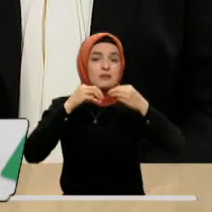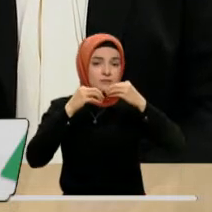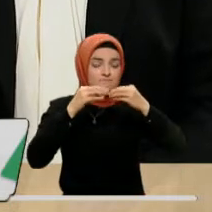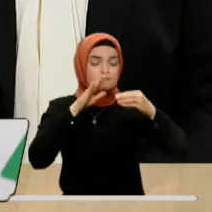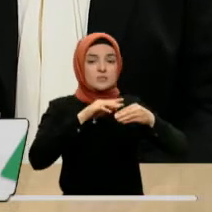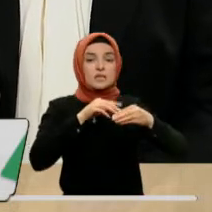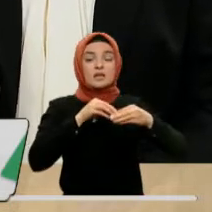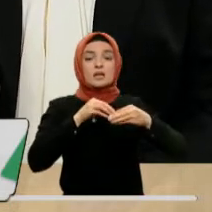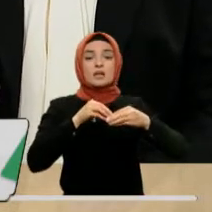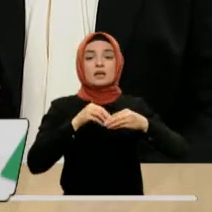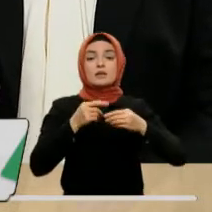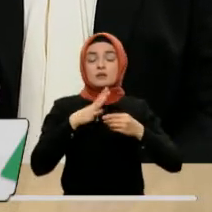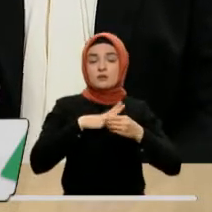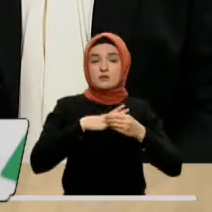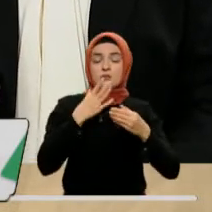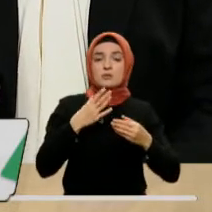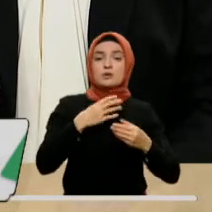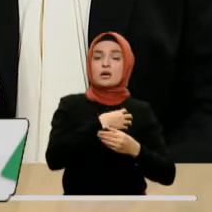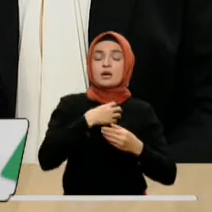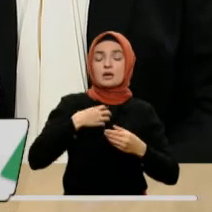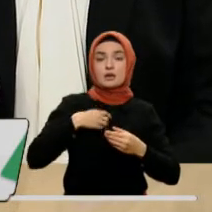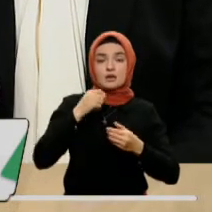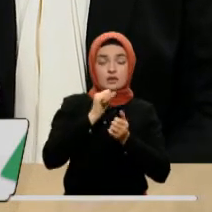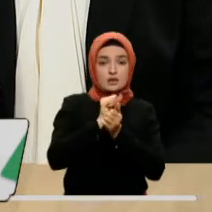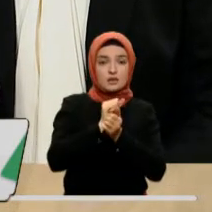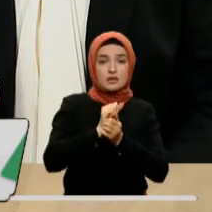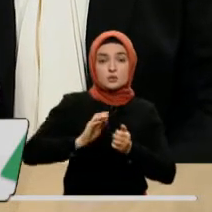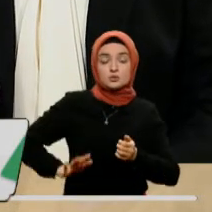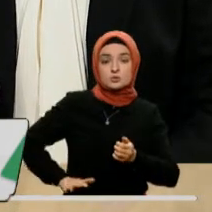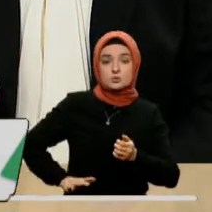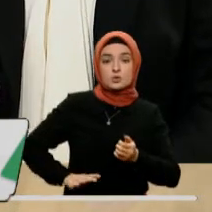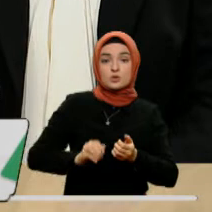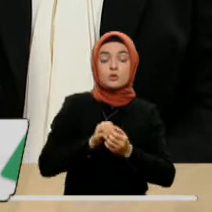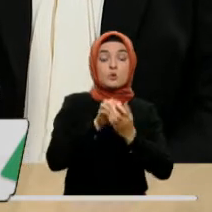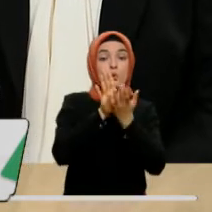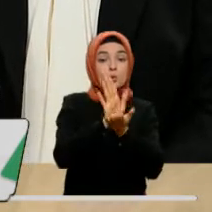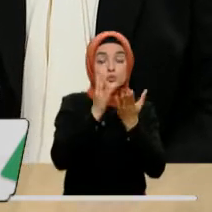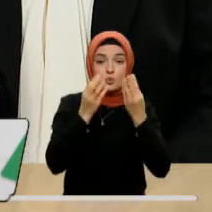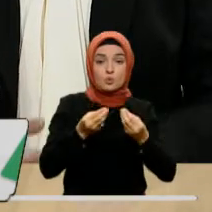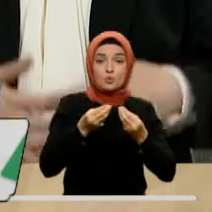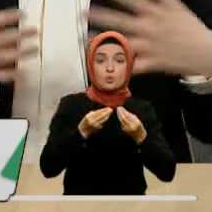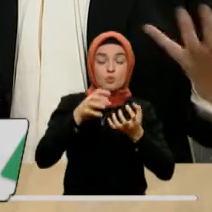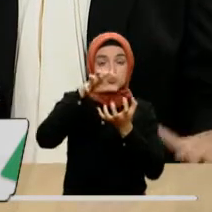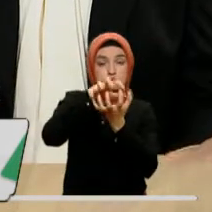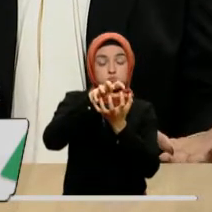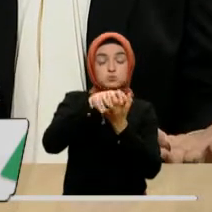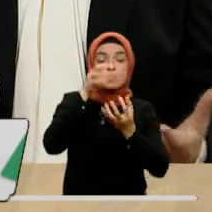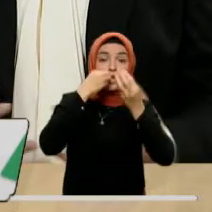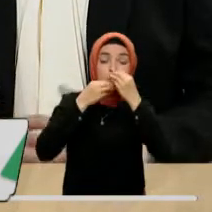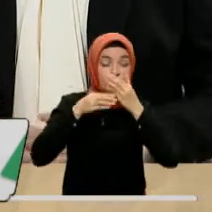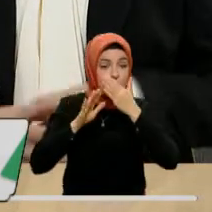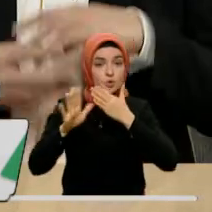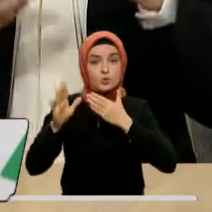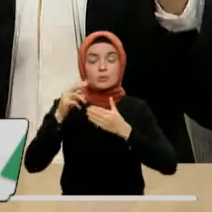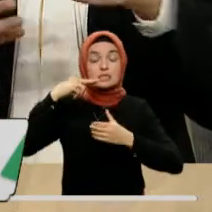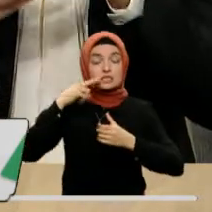mesela. Aileler çocuklarını ödül niyetine işte burada burger yemeye götürüyor. Evet. Ya da işte mesela çikolata ödün niyetine